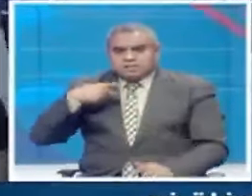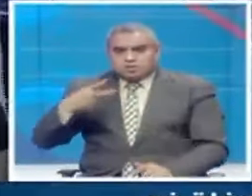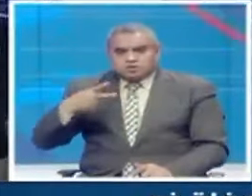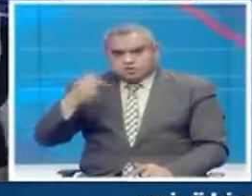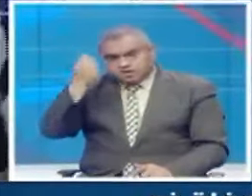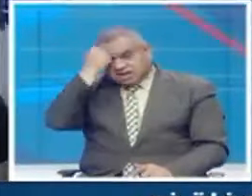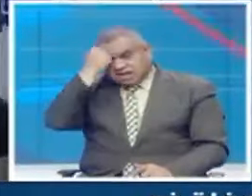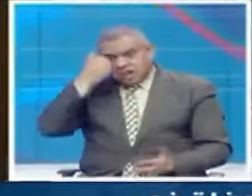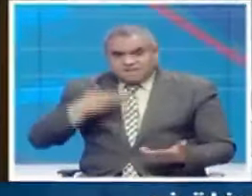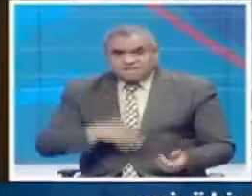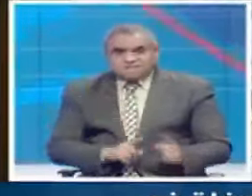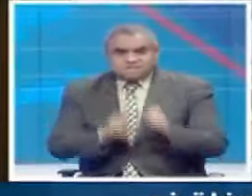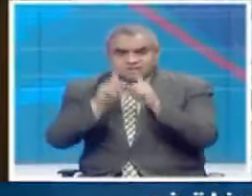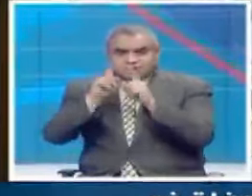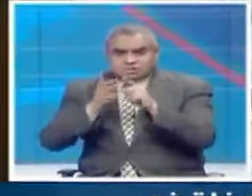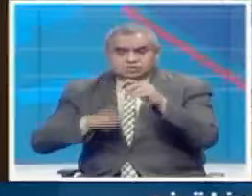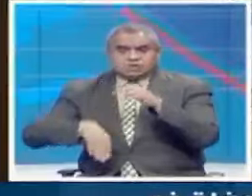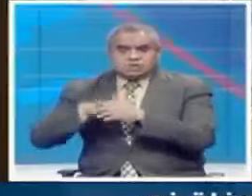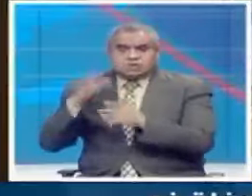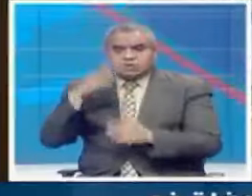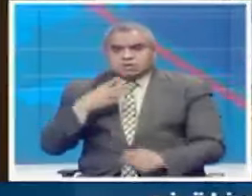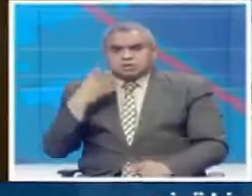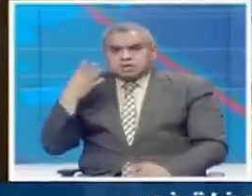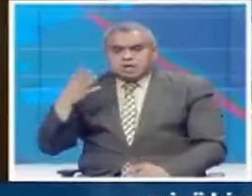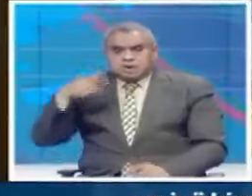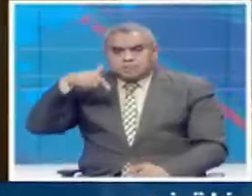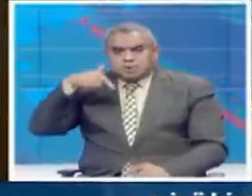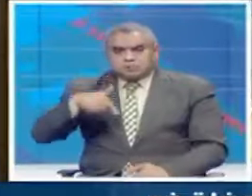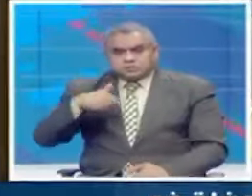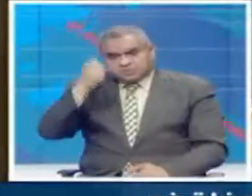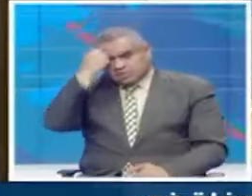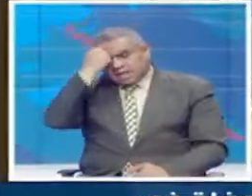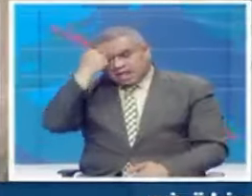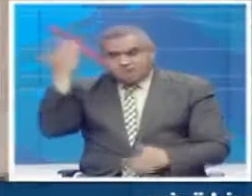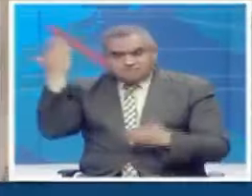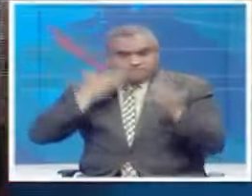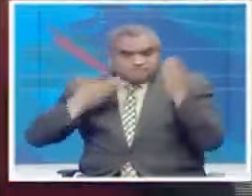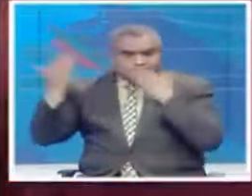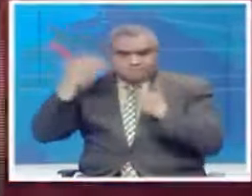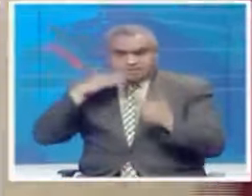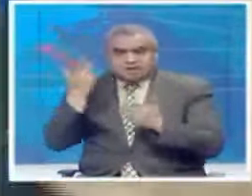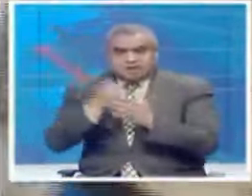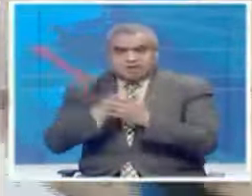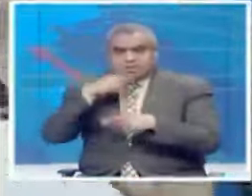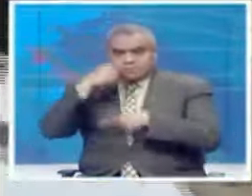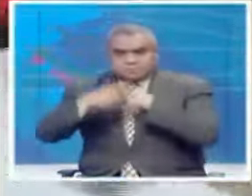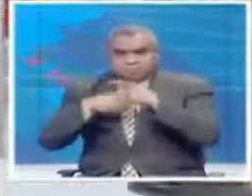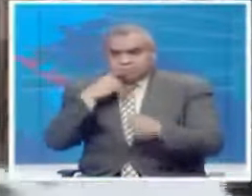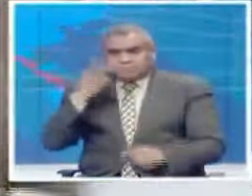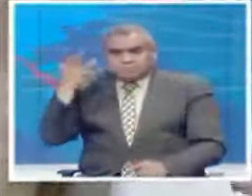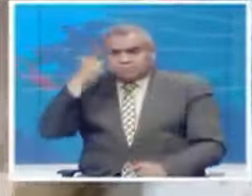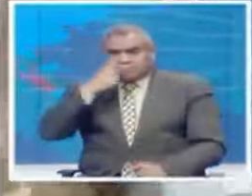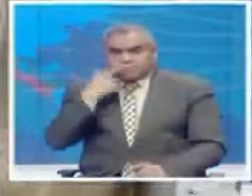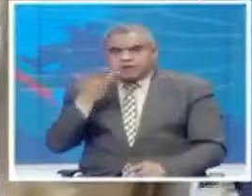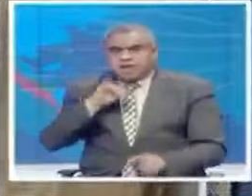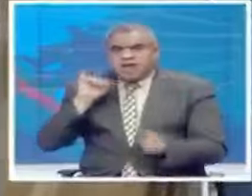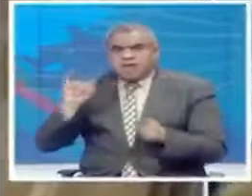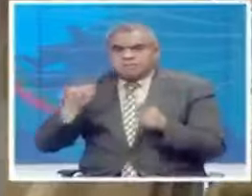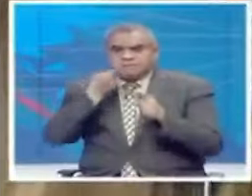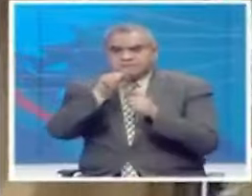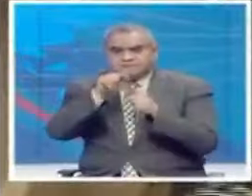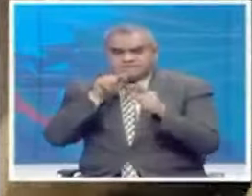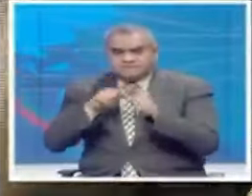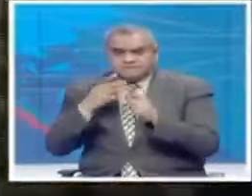26,000 شهيد وأكثر من 64,000 جريح، مشيرة إلى أن أكثر من 70%